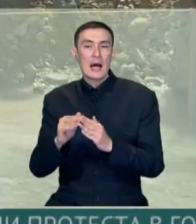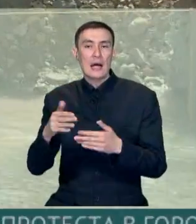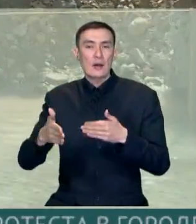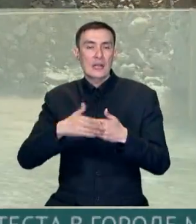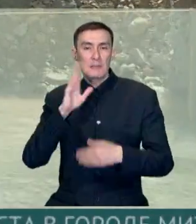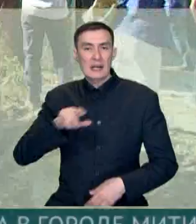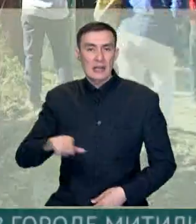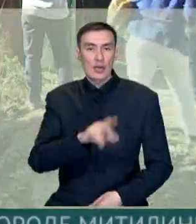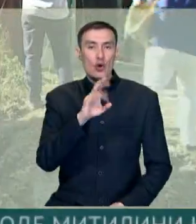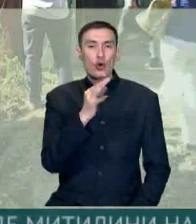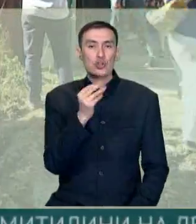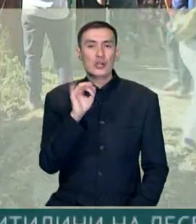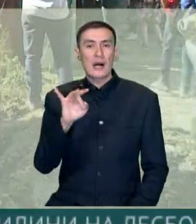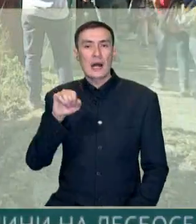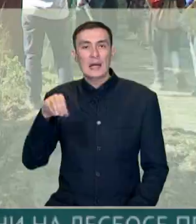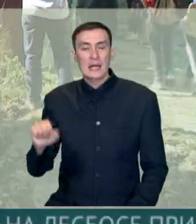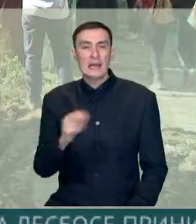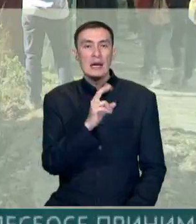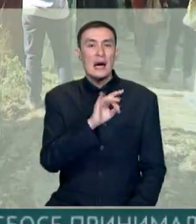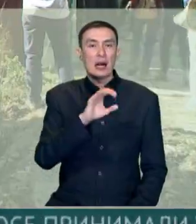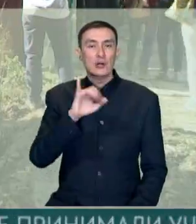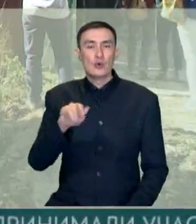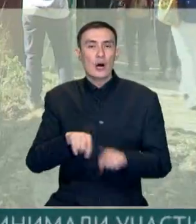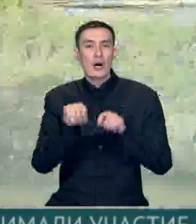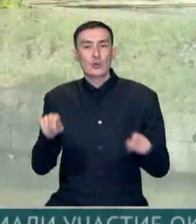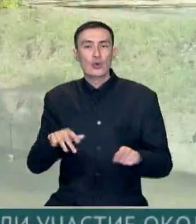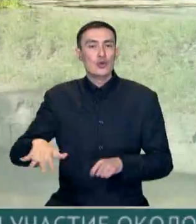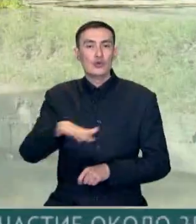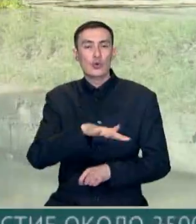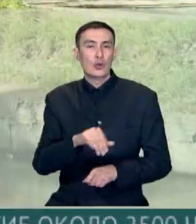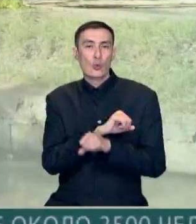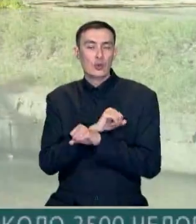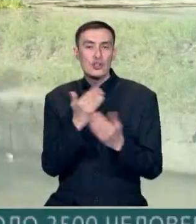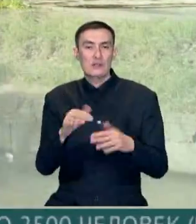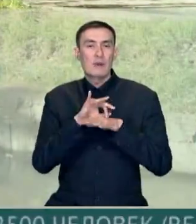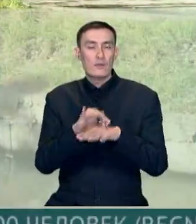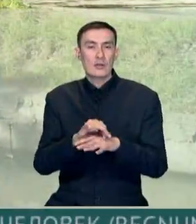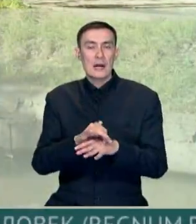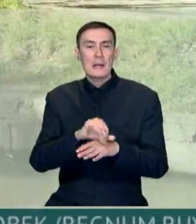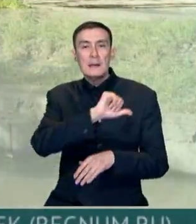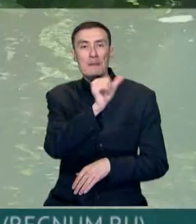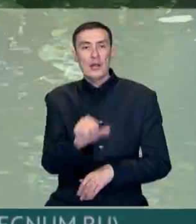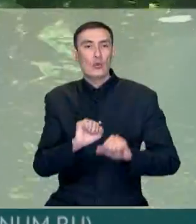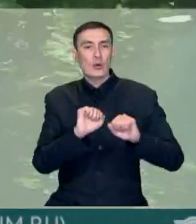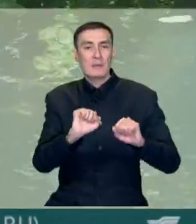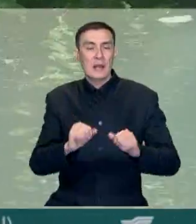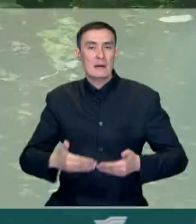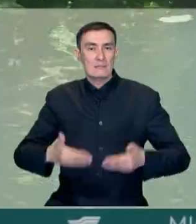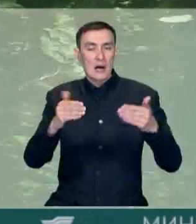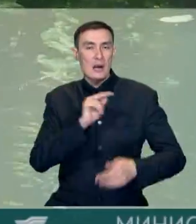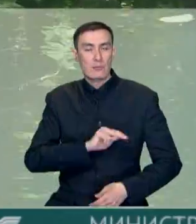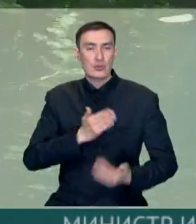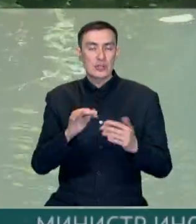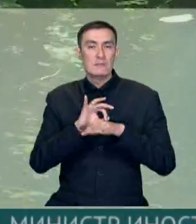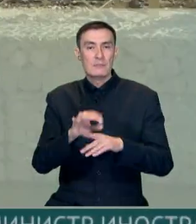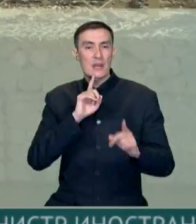берегах рек Кошкарата и Карасу откроют зоны отдыха. Сейчас там проводят берегоукрепительные работы. Власти города